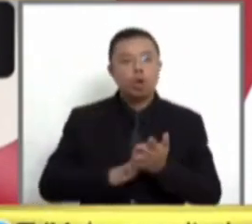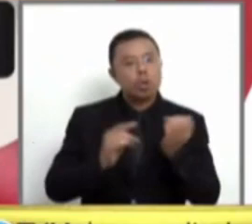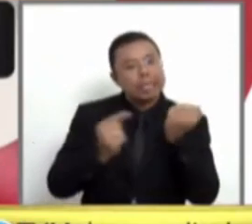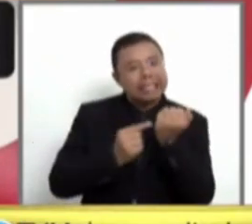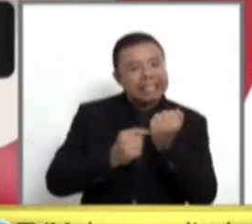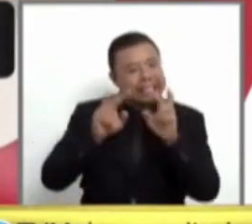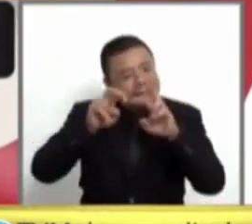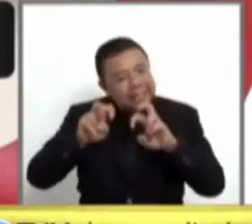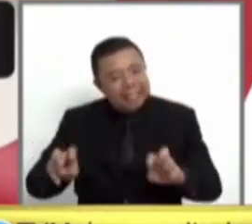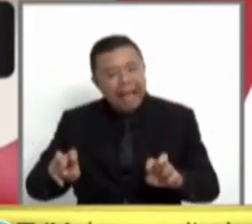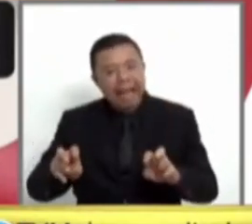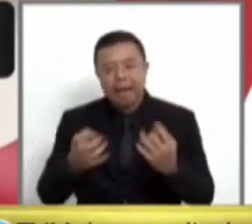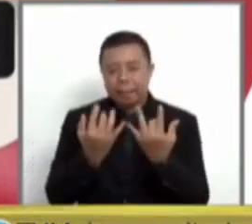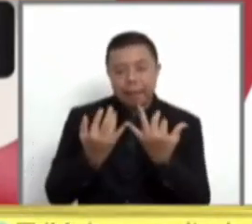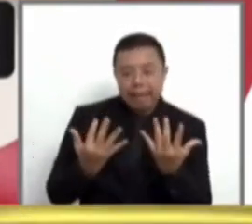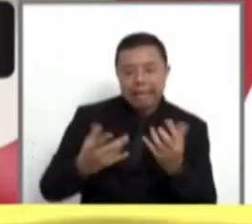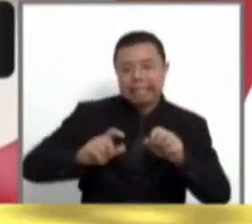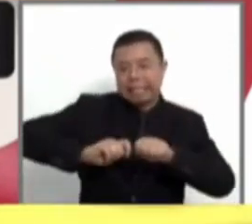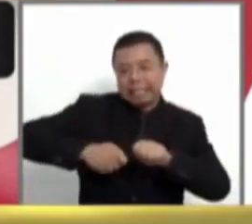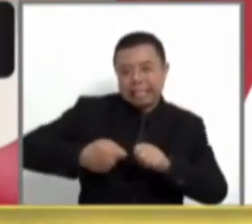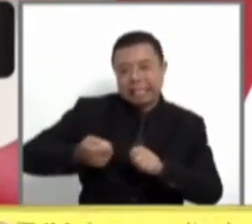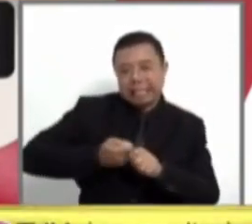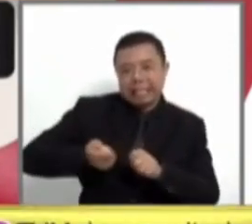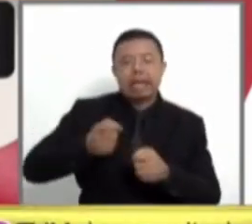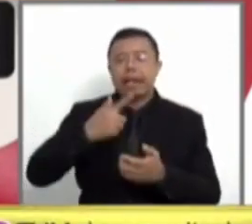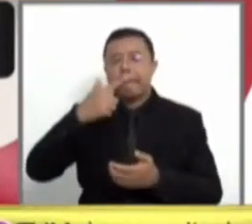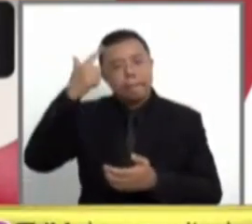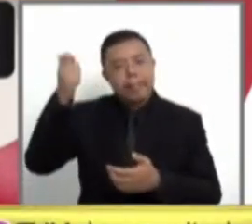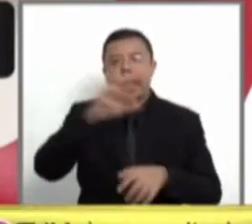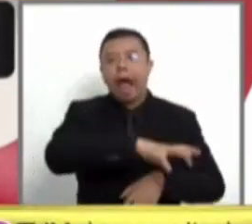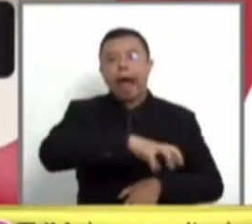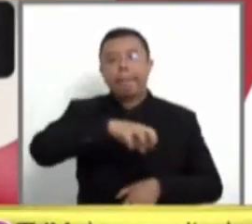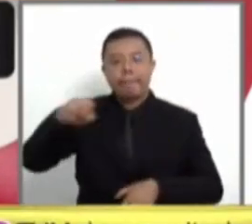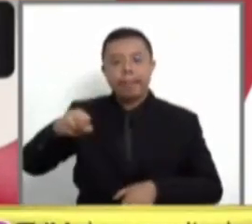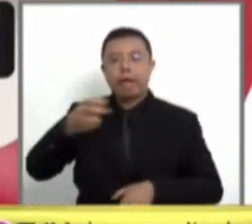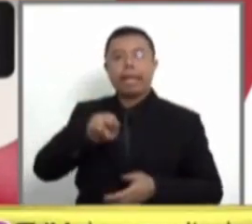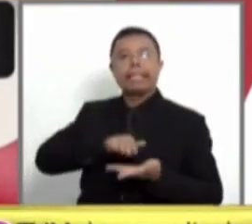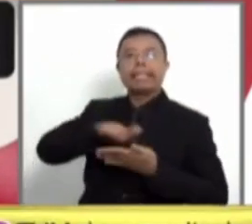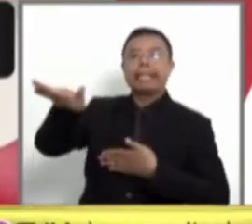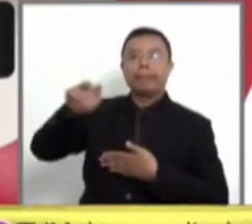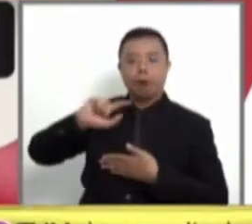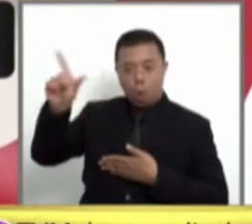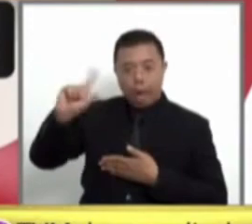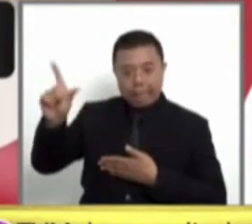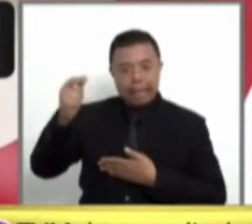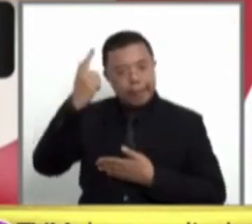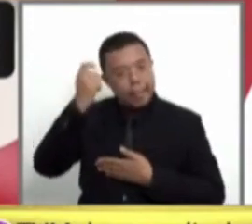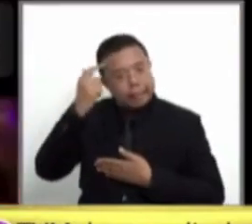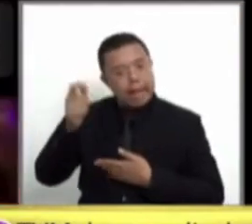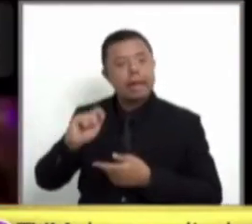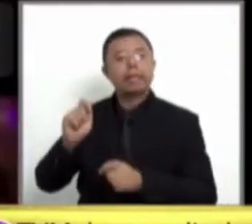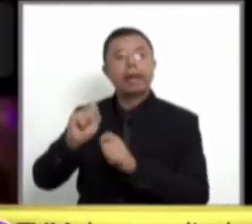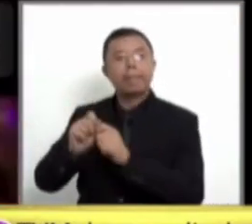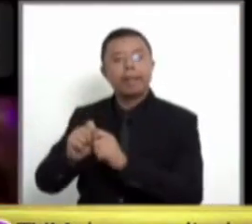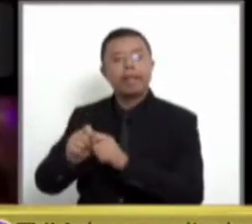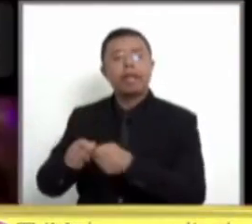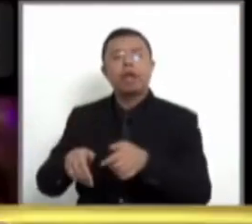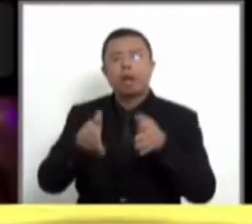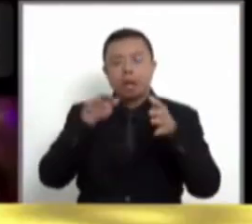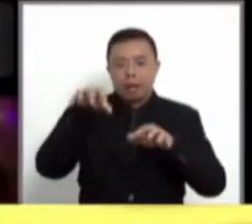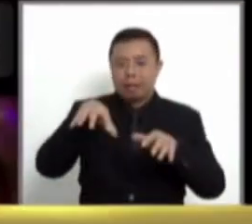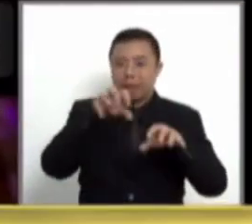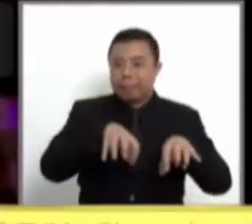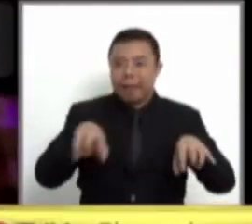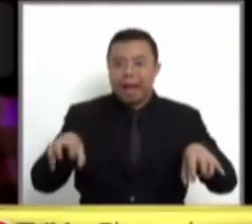engineering, dan mathematics. Kita ambil yang terpinter dari Indonesia, kita kirim ke luar negeri, kita bangun fakultas-fakultas